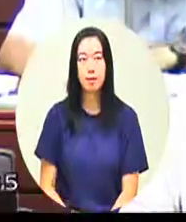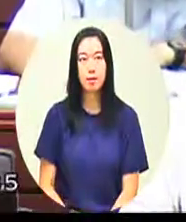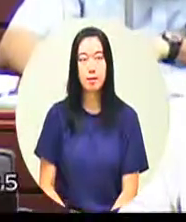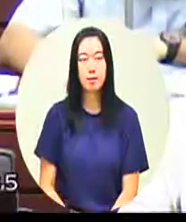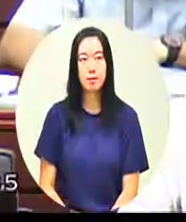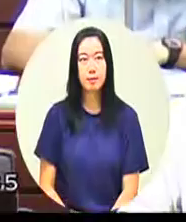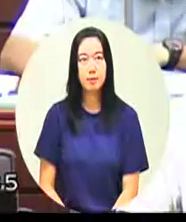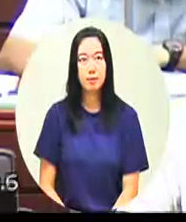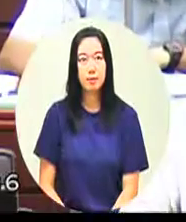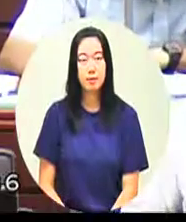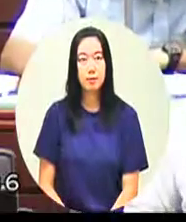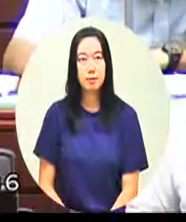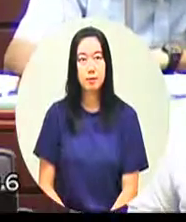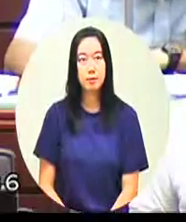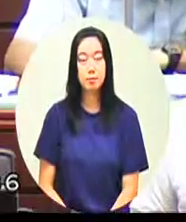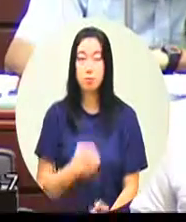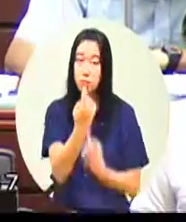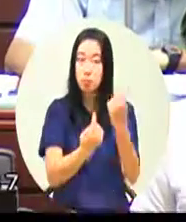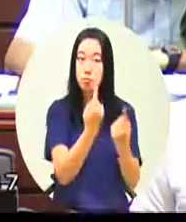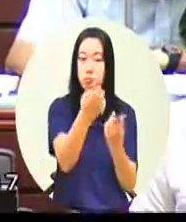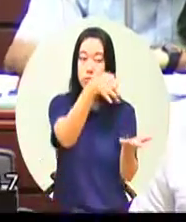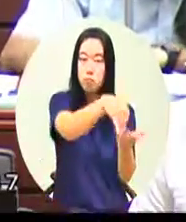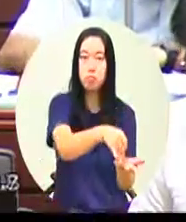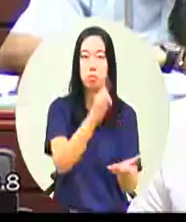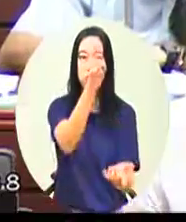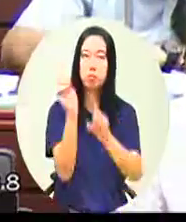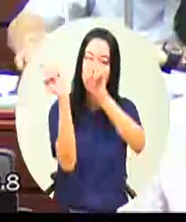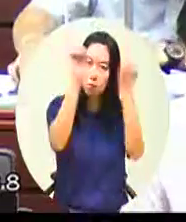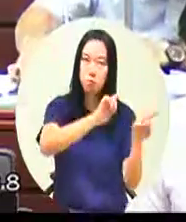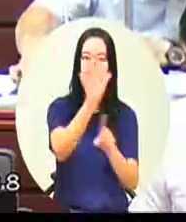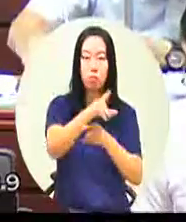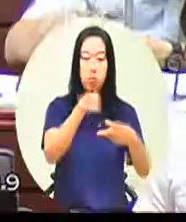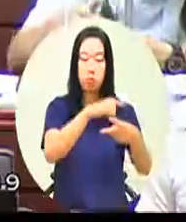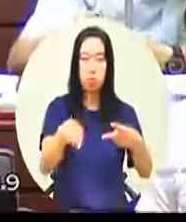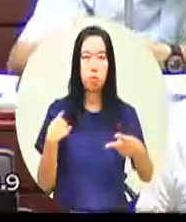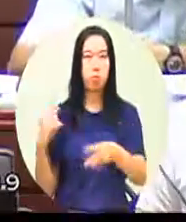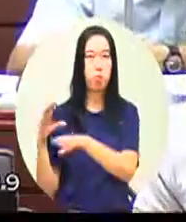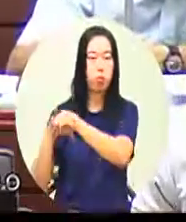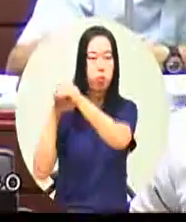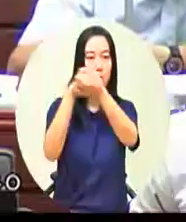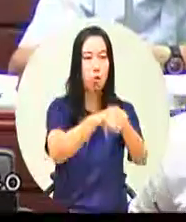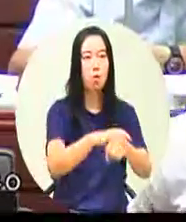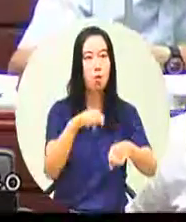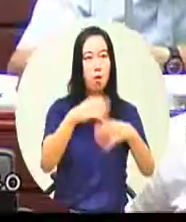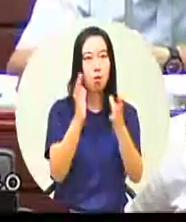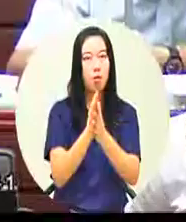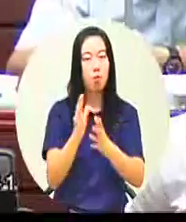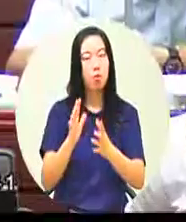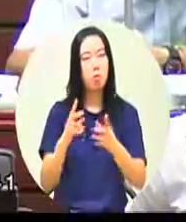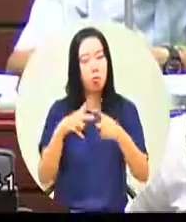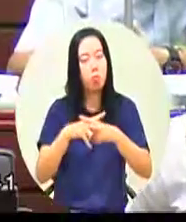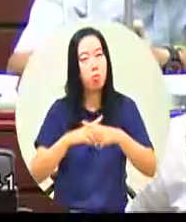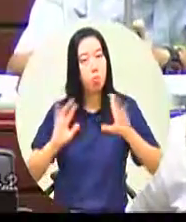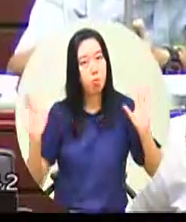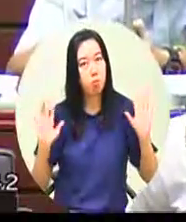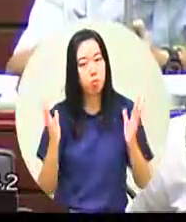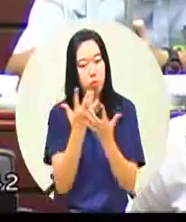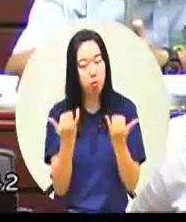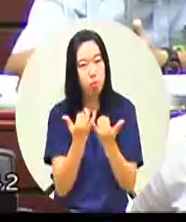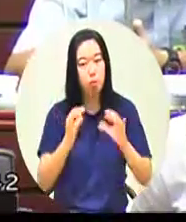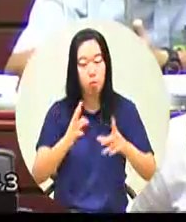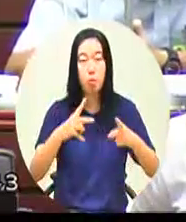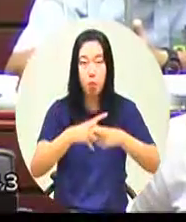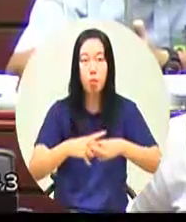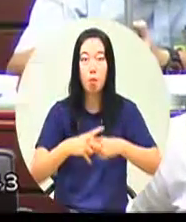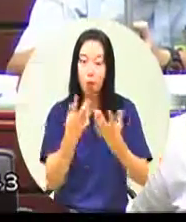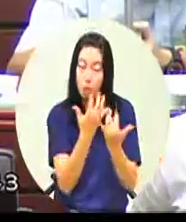象，就参与一日农会人，几乎带去的拢就是按有当足侪拢是小学的学生，啊